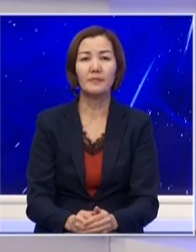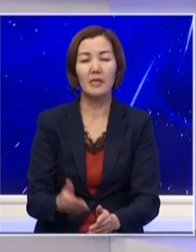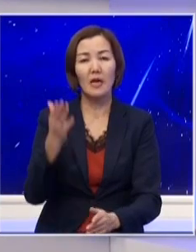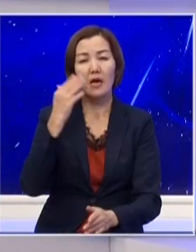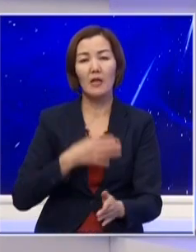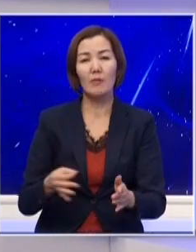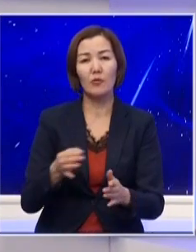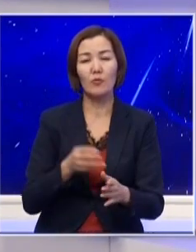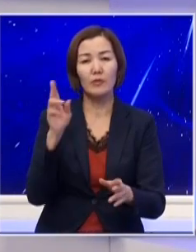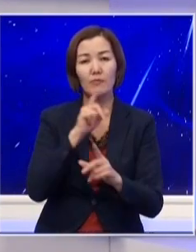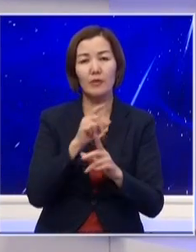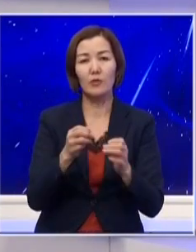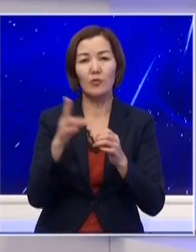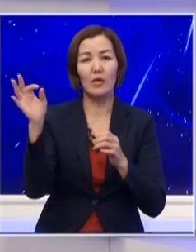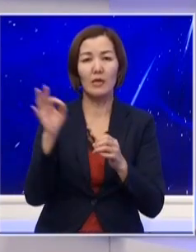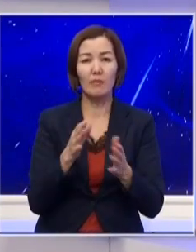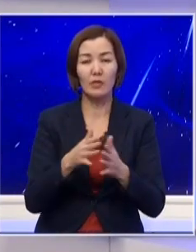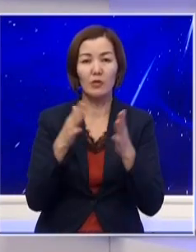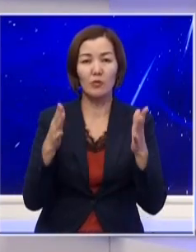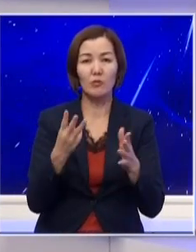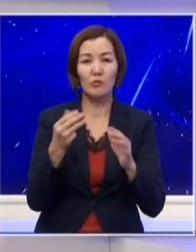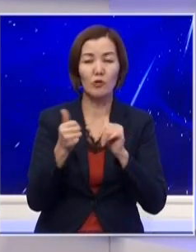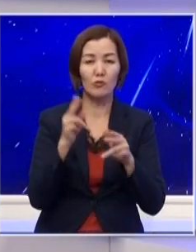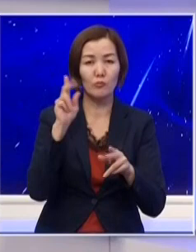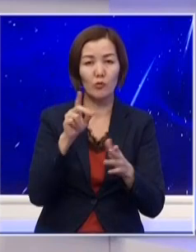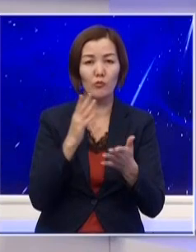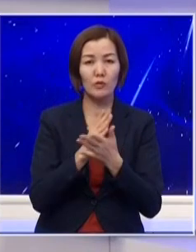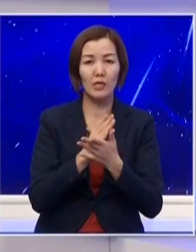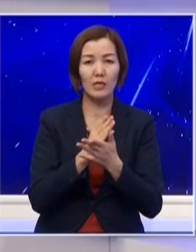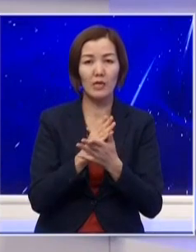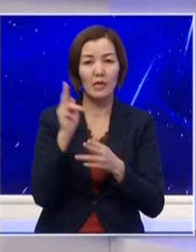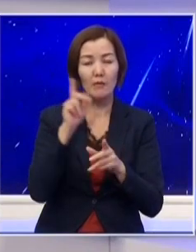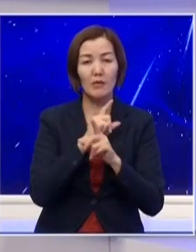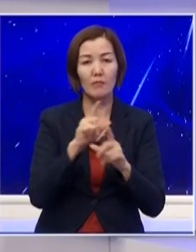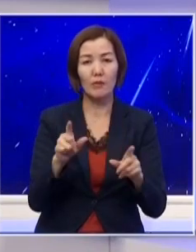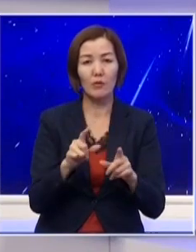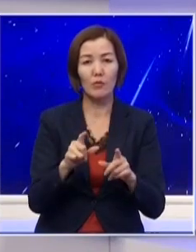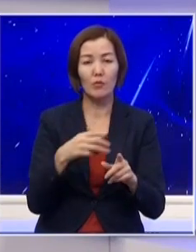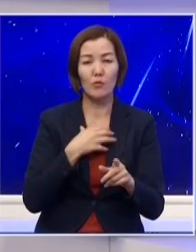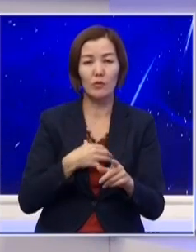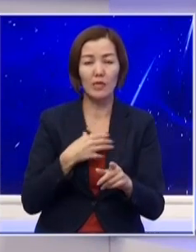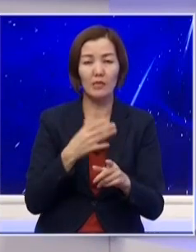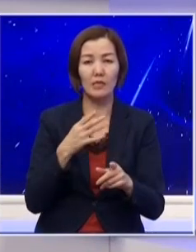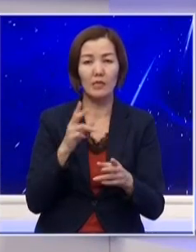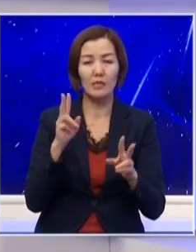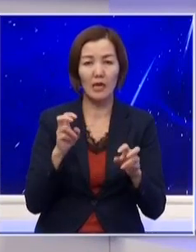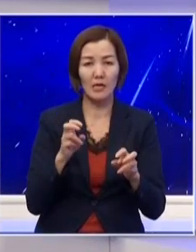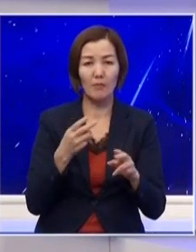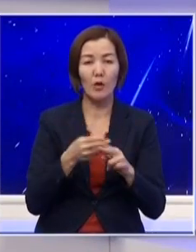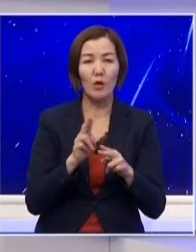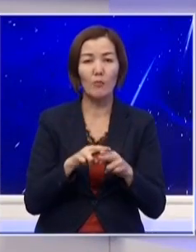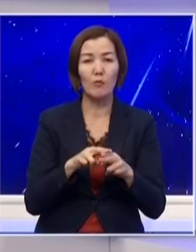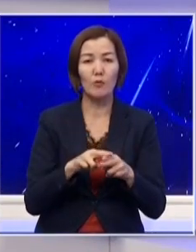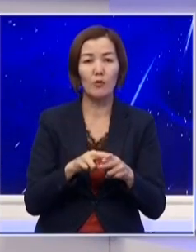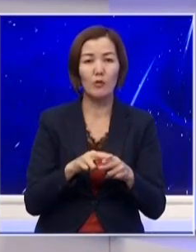Алматы облысы мектептерінің 12%-дан көбі 3 ауысымда оқып жатыр. Бұл өңірдің білім беру саласындағы өзекті мәселелердің бірі. Бұл